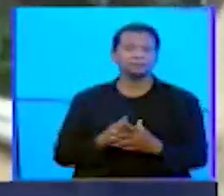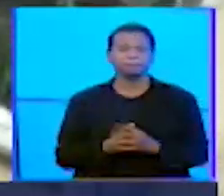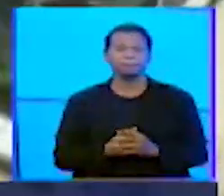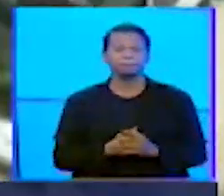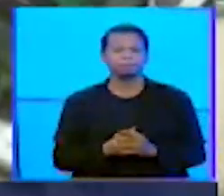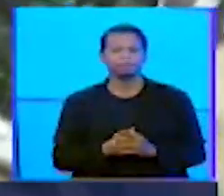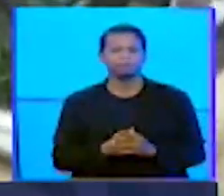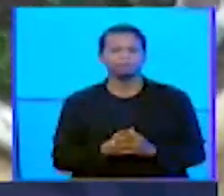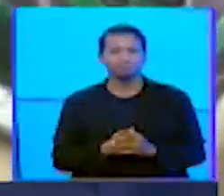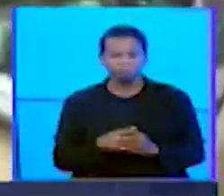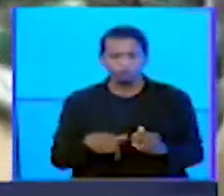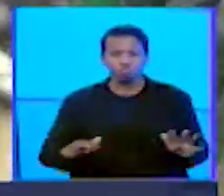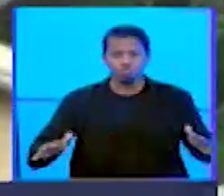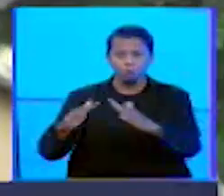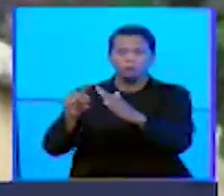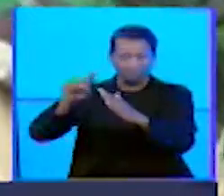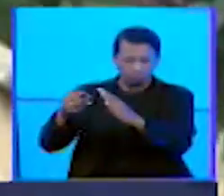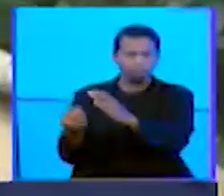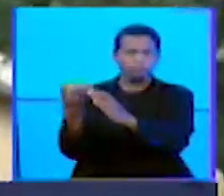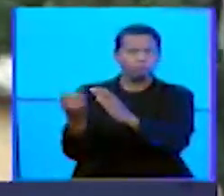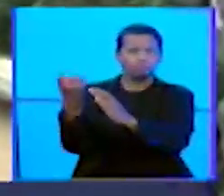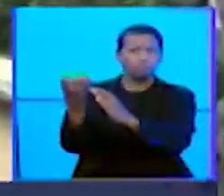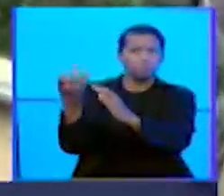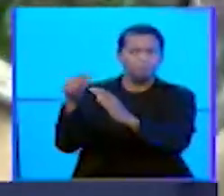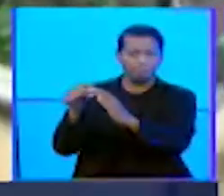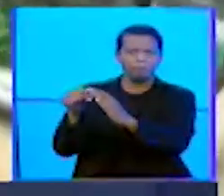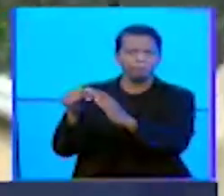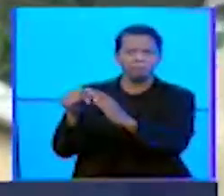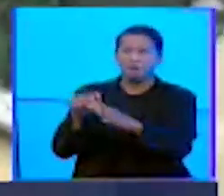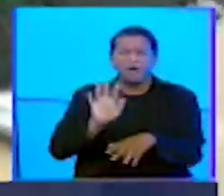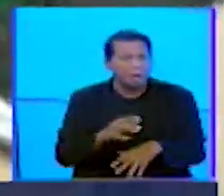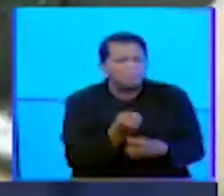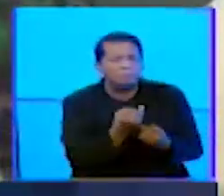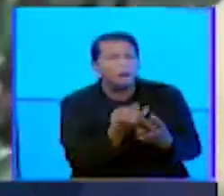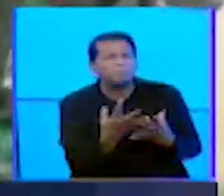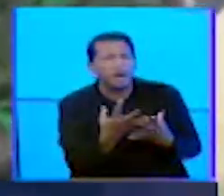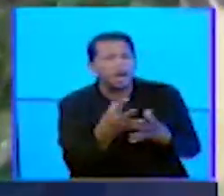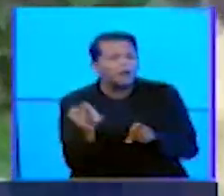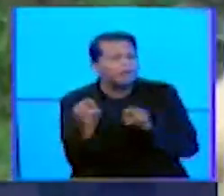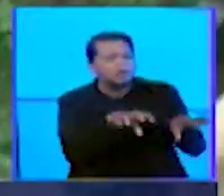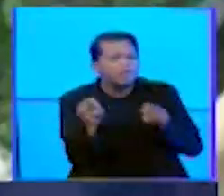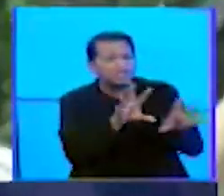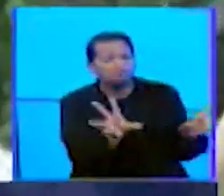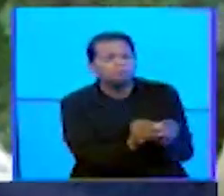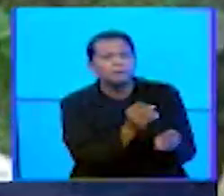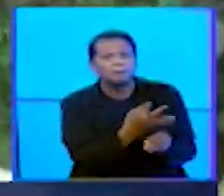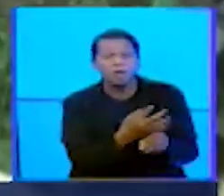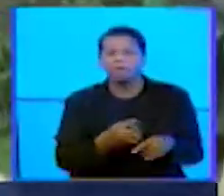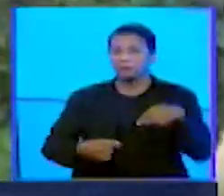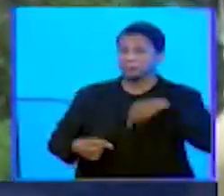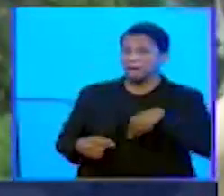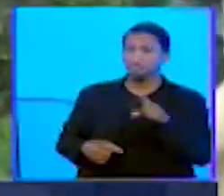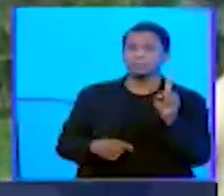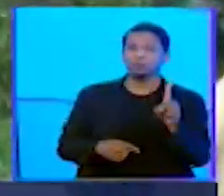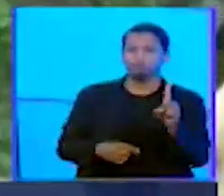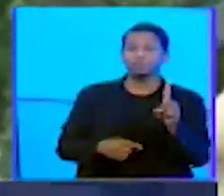berubah dengan signifikan. Ada berapa dusun, Pak, yang sekarang? Untuk saat ini satu dusun, Dusun